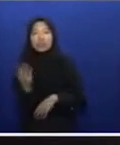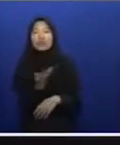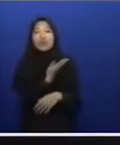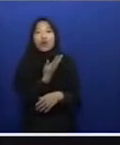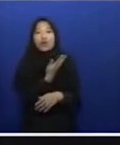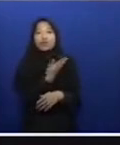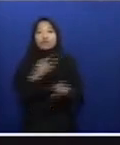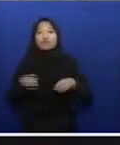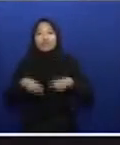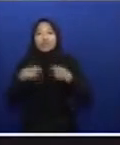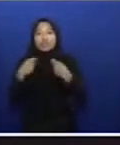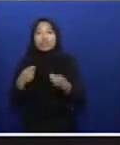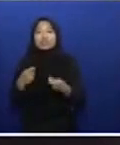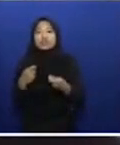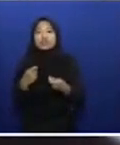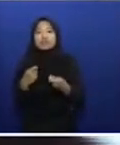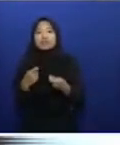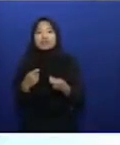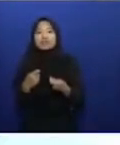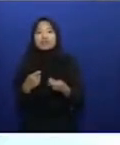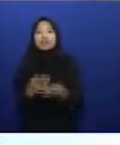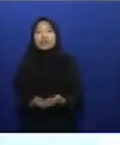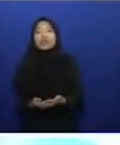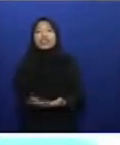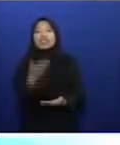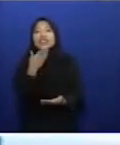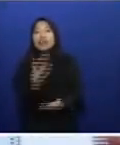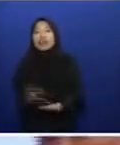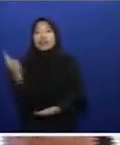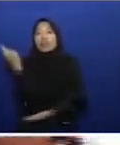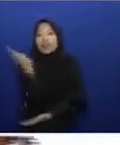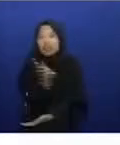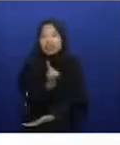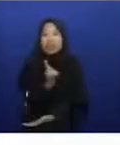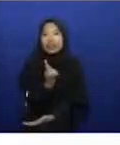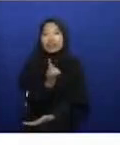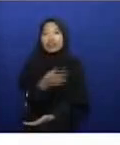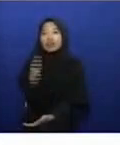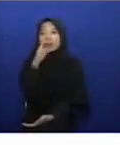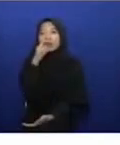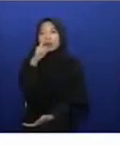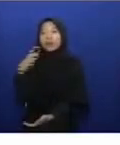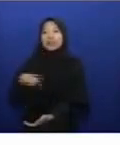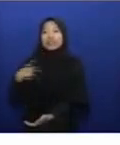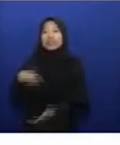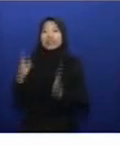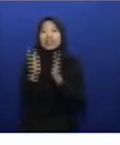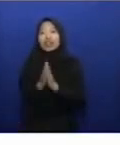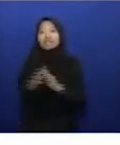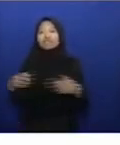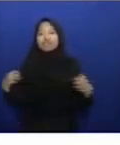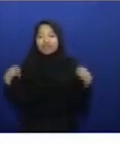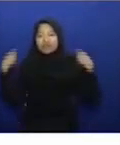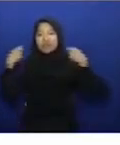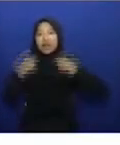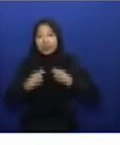ucapan selamat datang kepada Bapak Menteri. kami akan memberikan jas alma mater